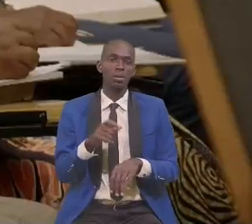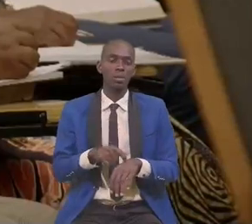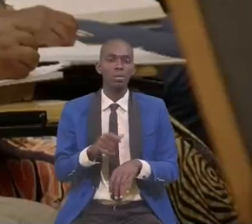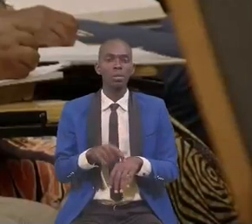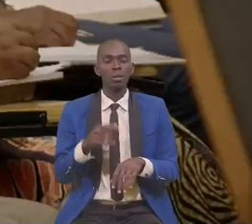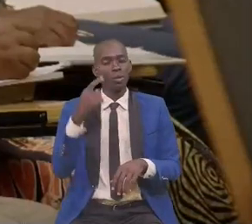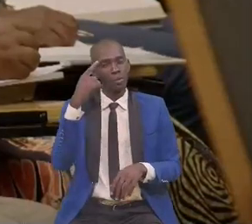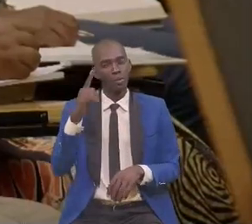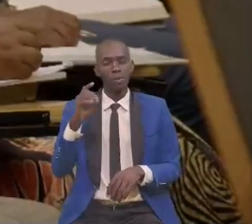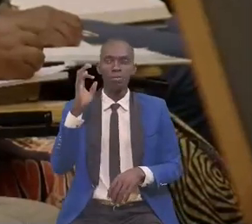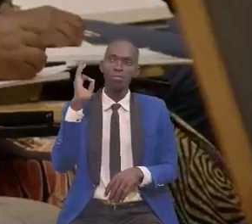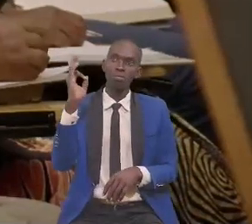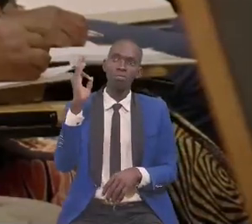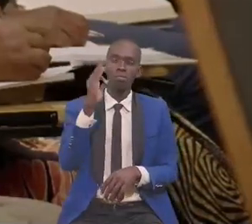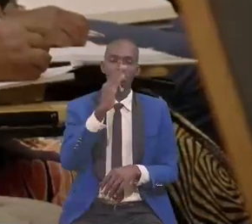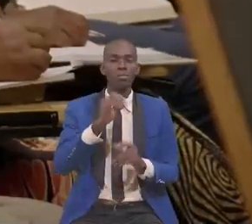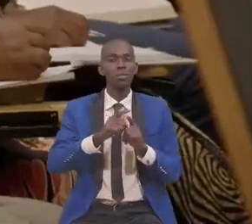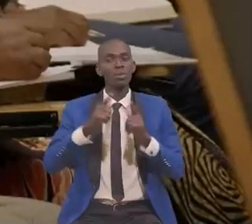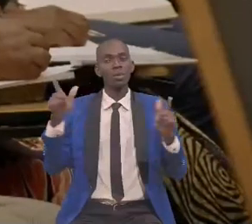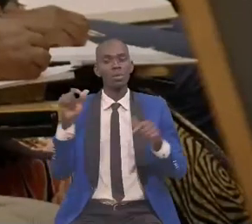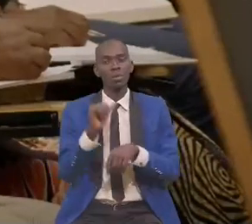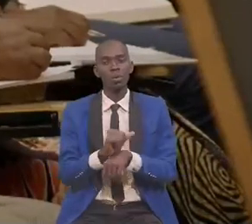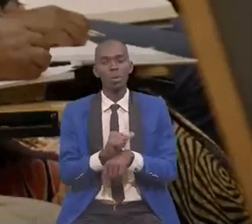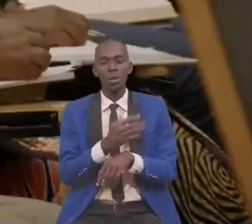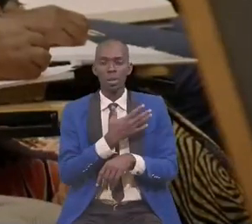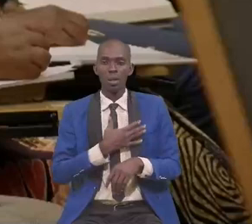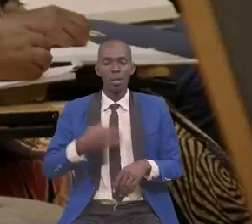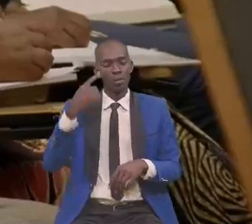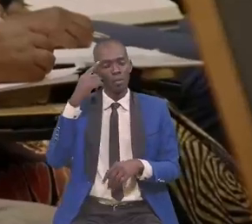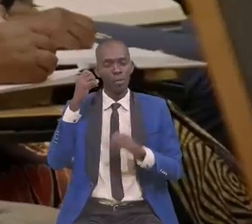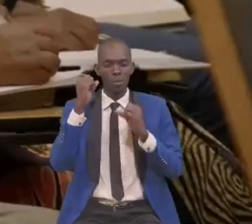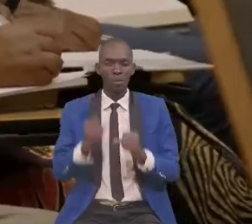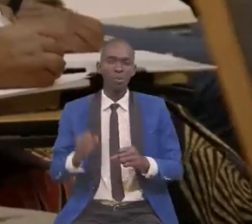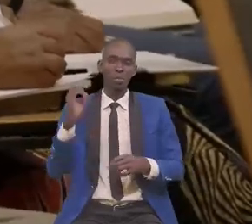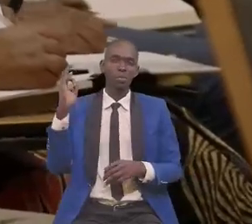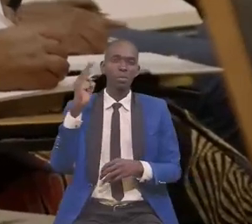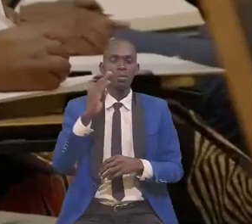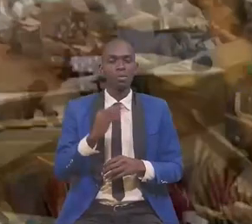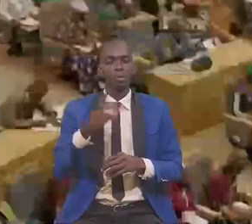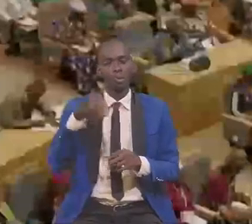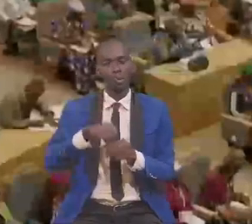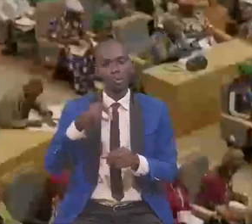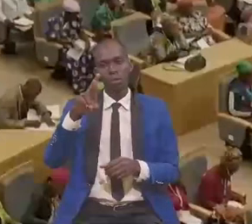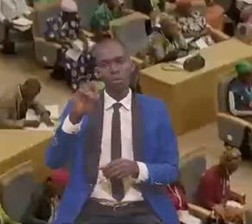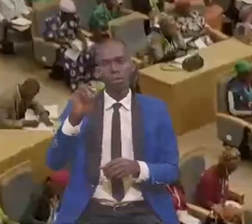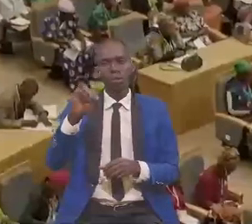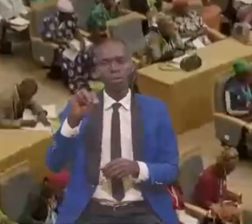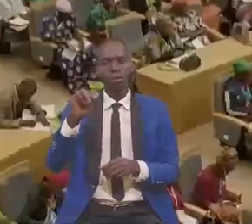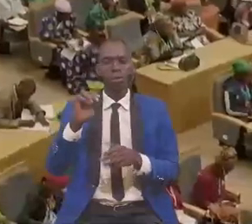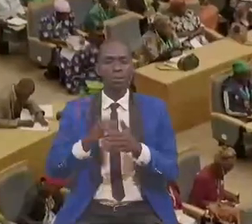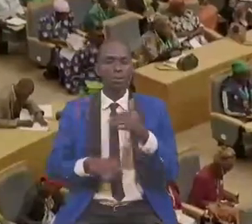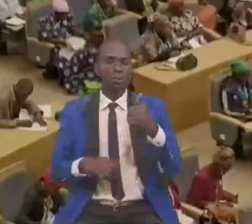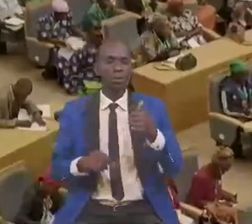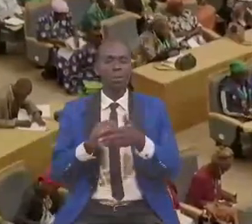les exploits évangéliques et de l'évangélisation de puissance. Romains 10, lisons le verset